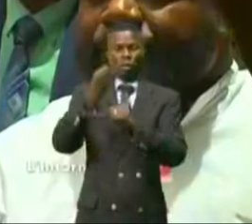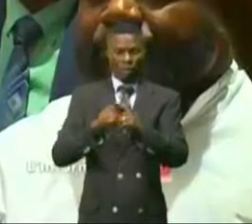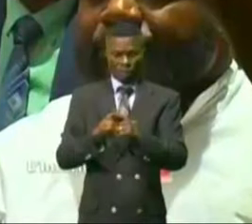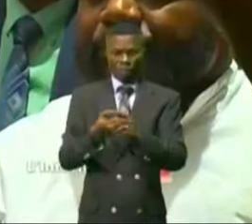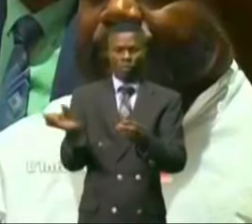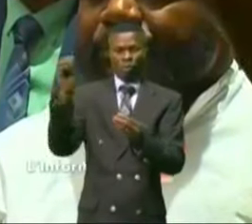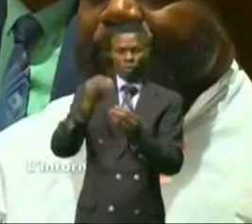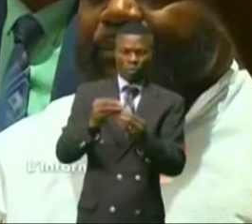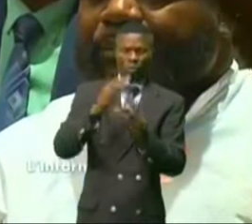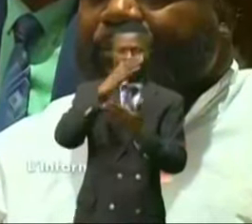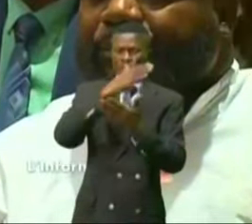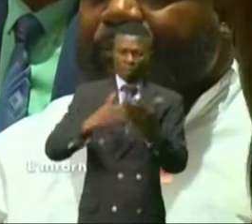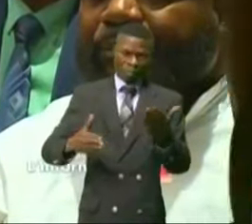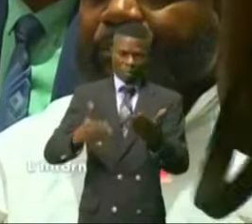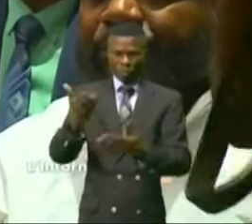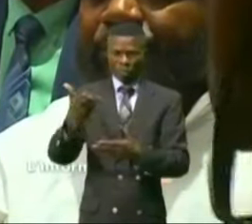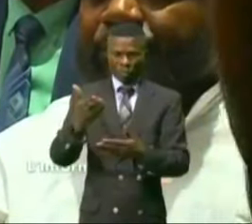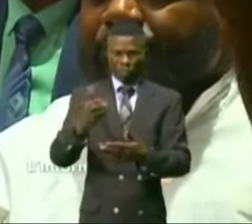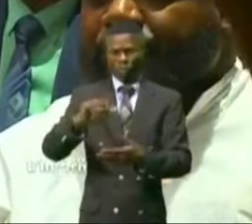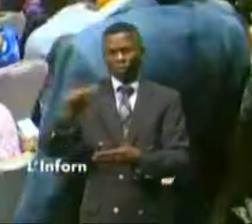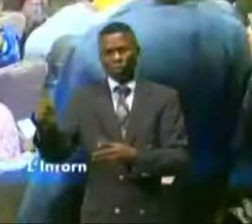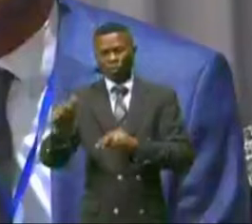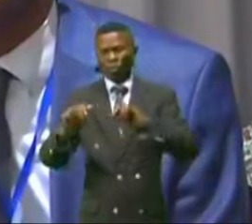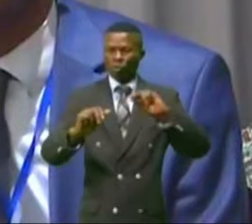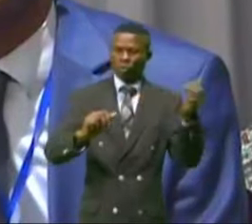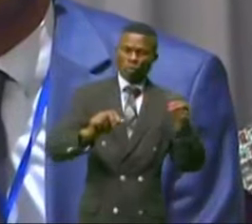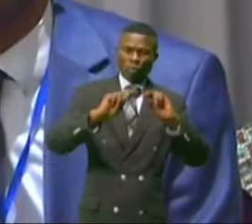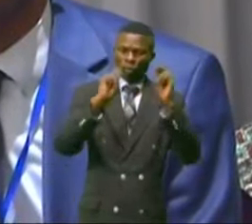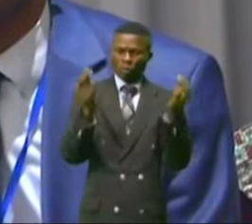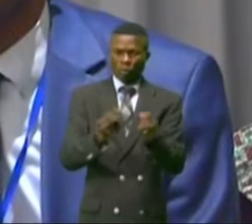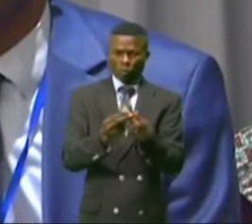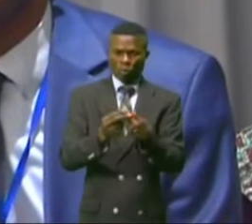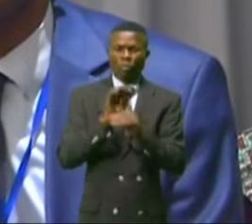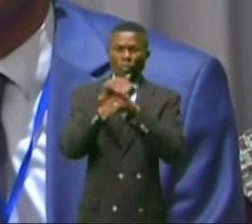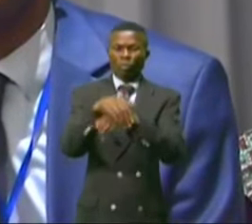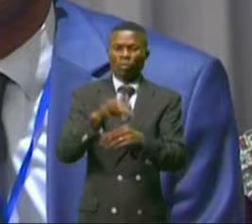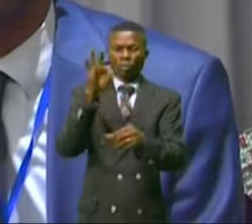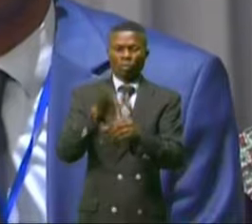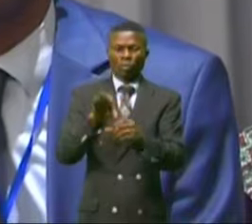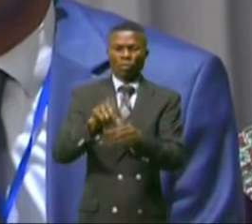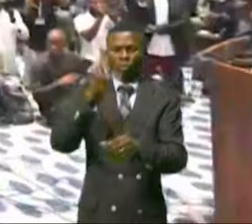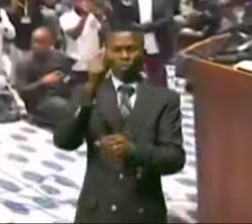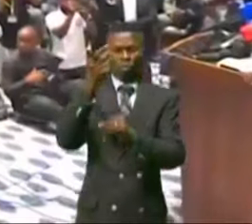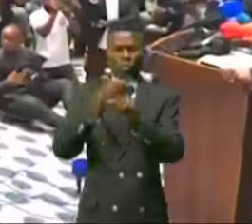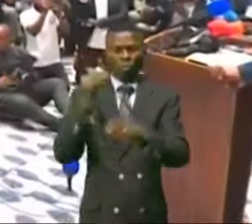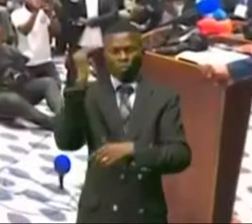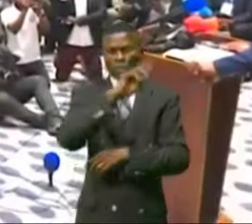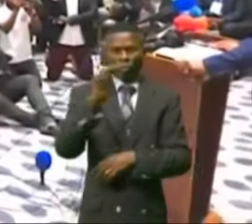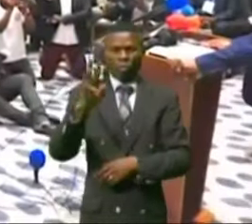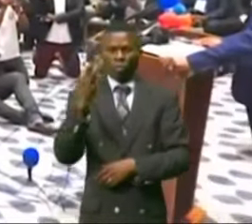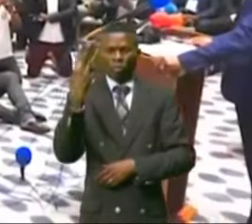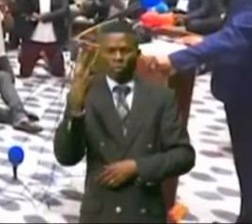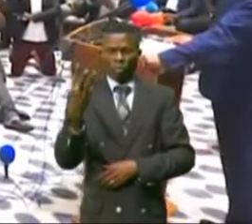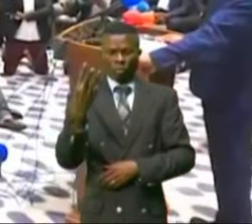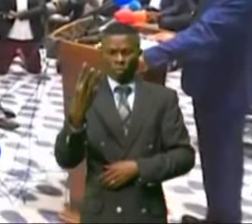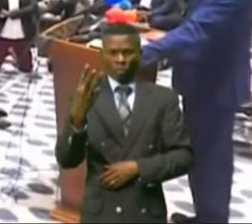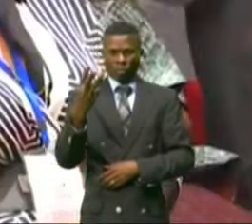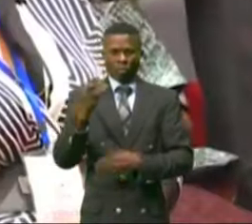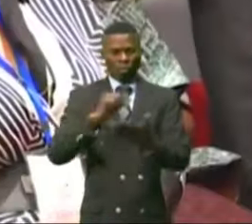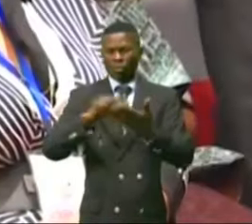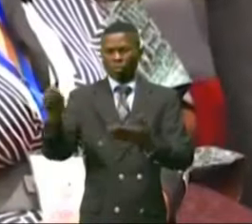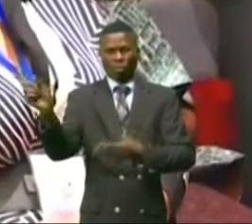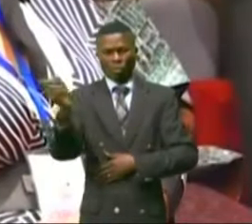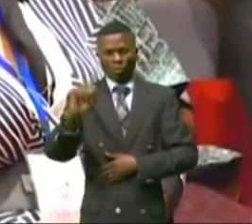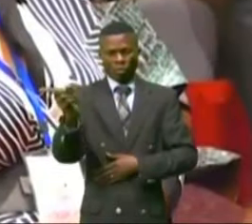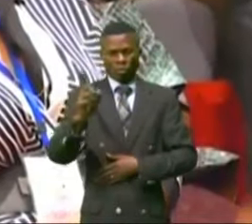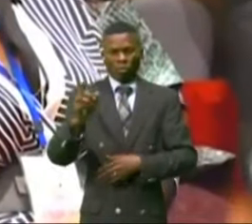renouvelable, une fois et aucun parti ni regroupement ayant pris part aux élections du 20 décembre 2023 ne sera exclu